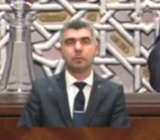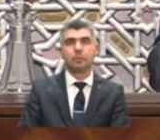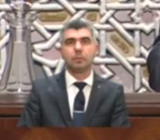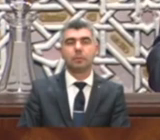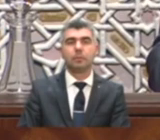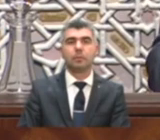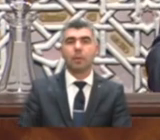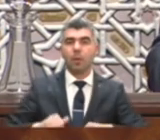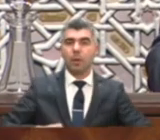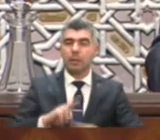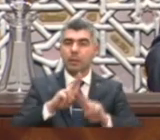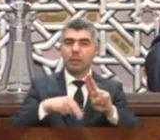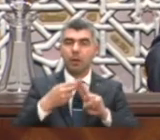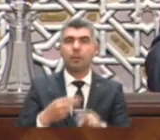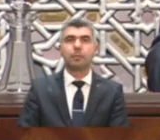سي الوزير.